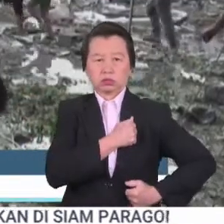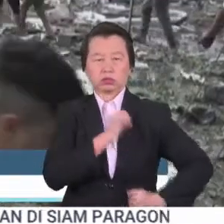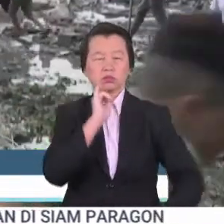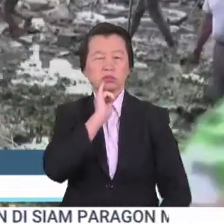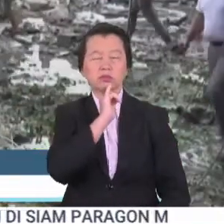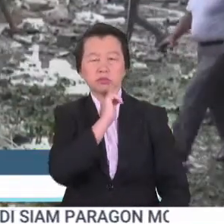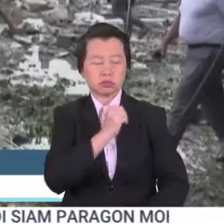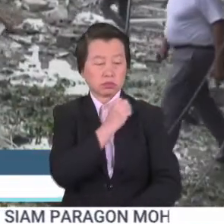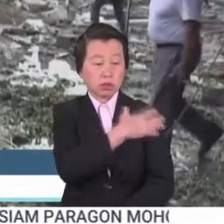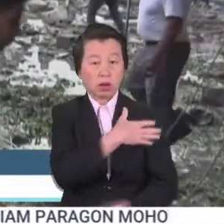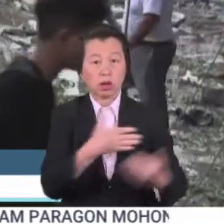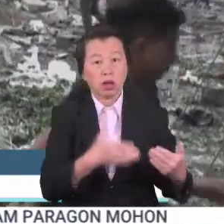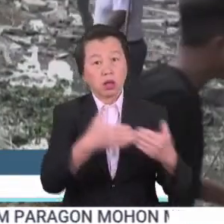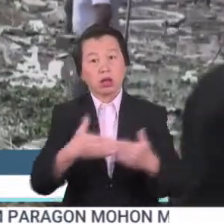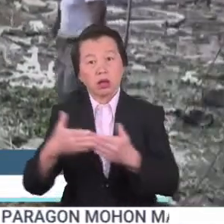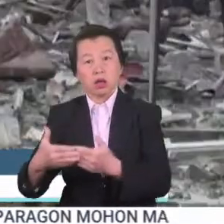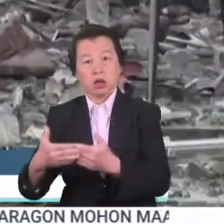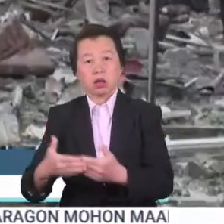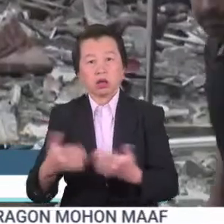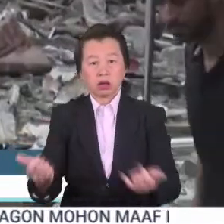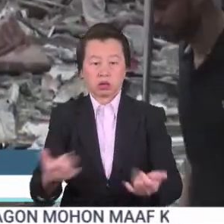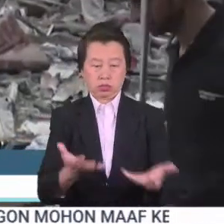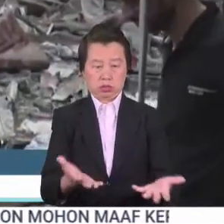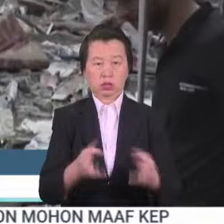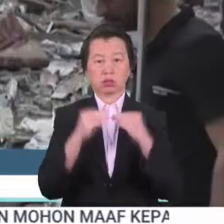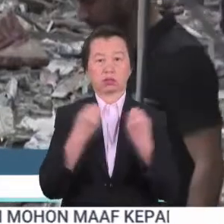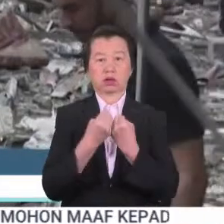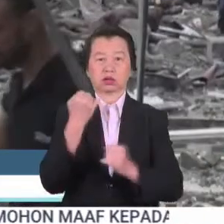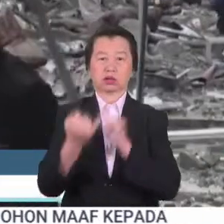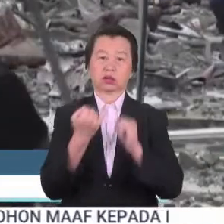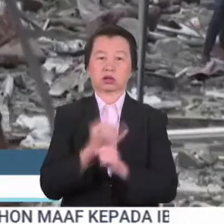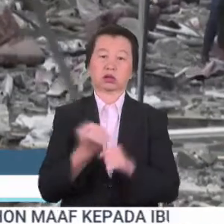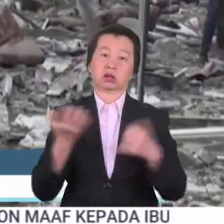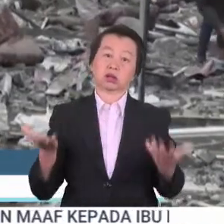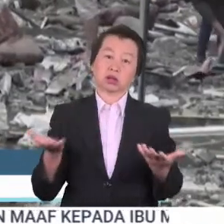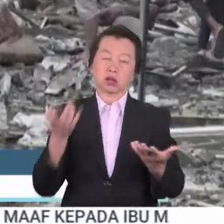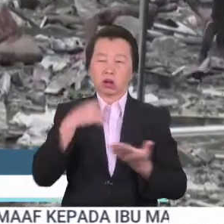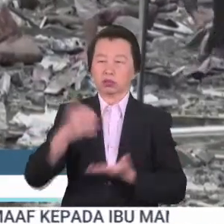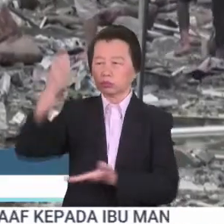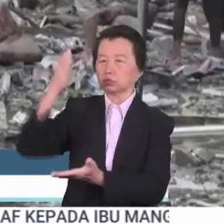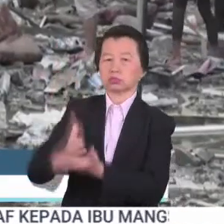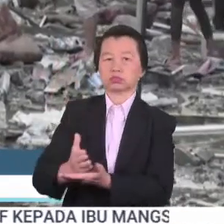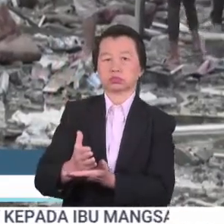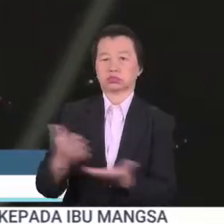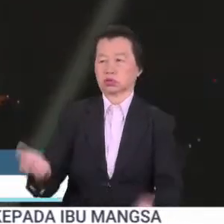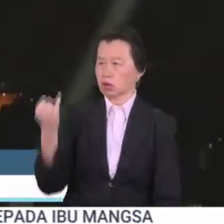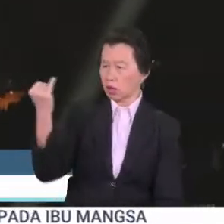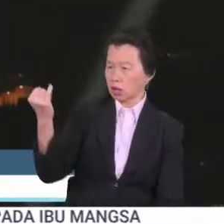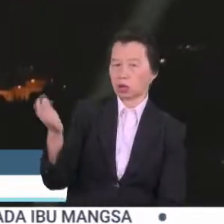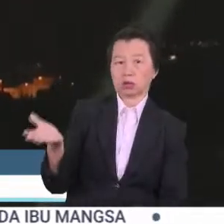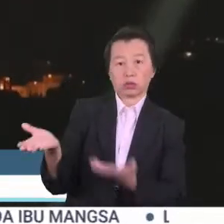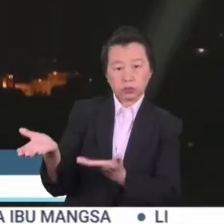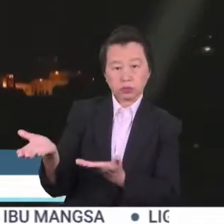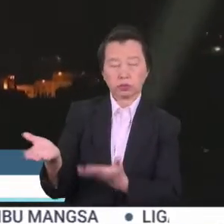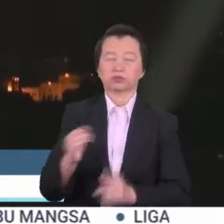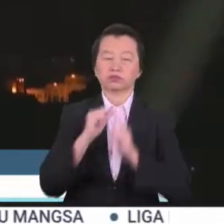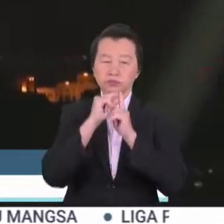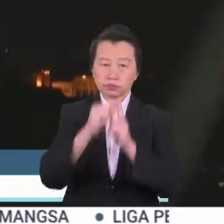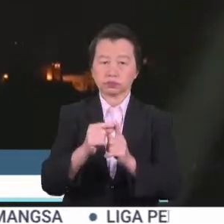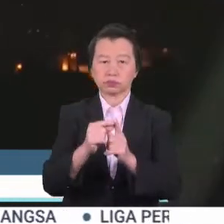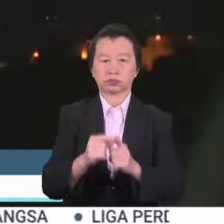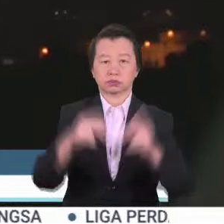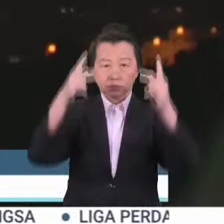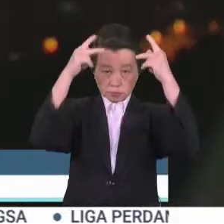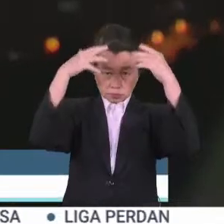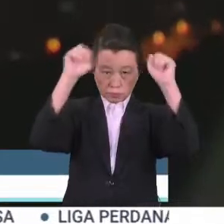rakyat Palestin berlanjutan tanpa tindakan berkesan oleh Mas antarabangsa Untuk menghentikan kekejaman itu kenyataan itu dikeluarkan